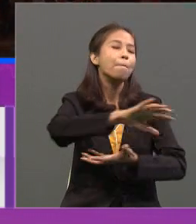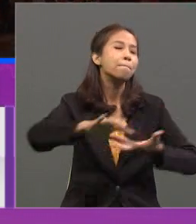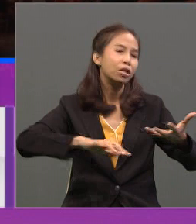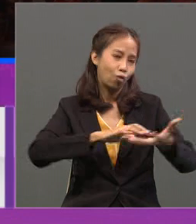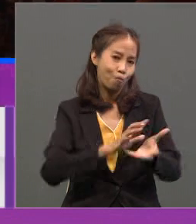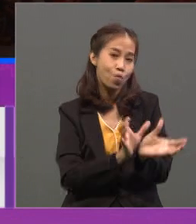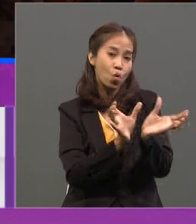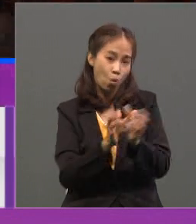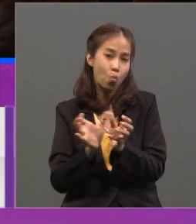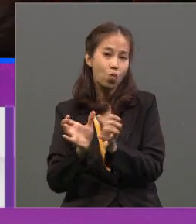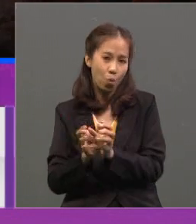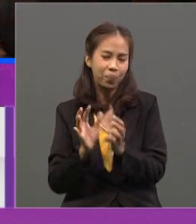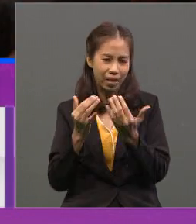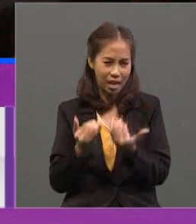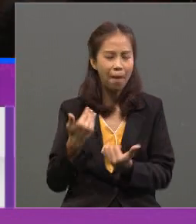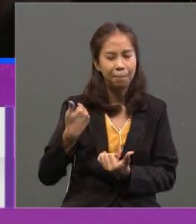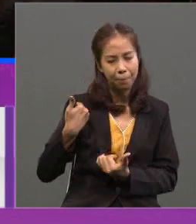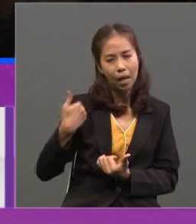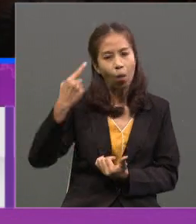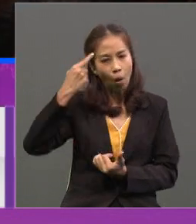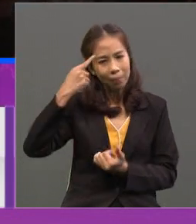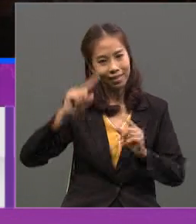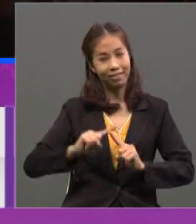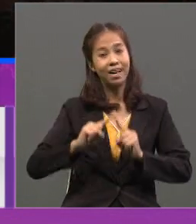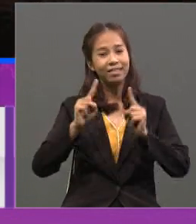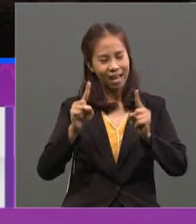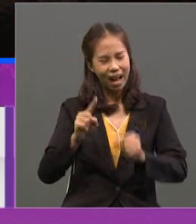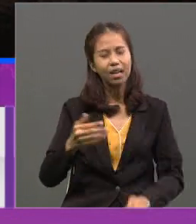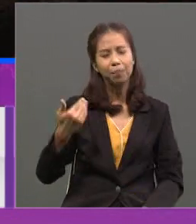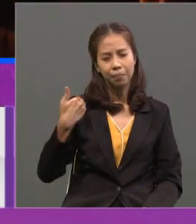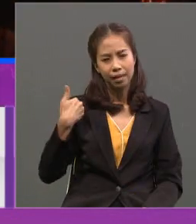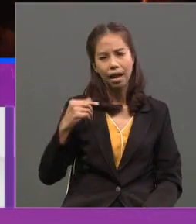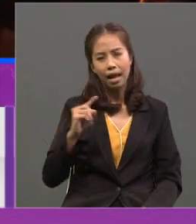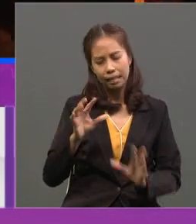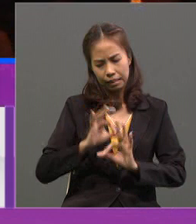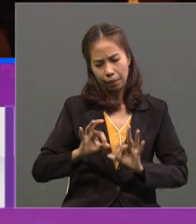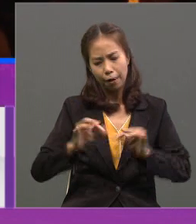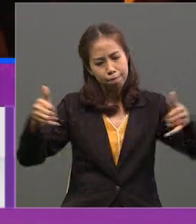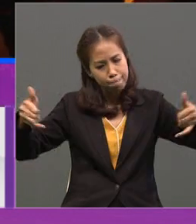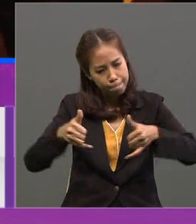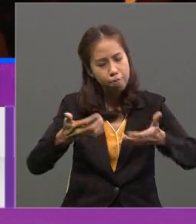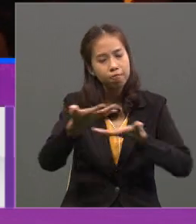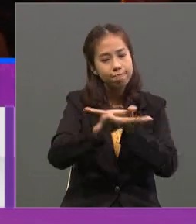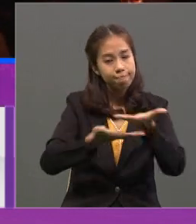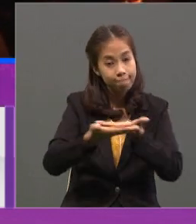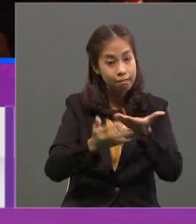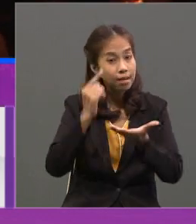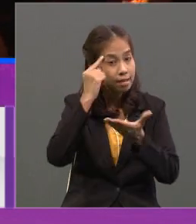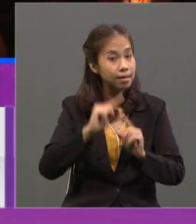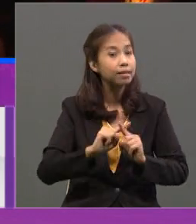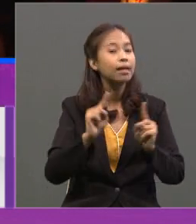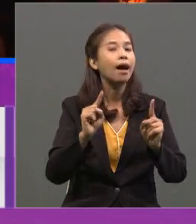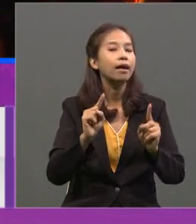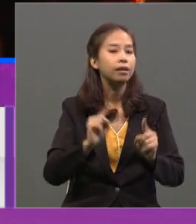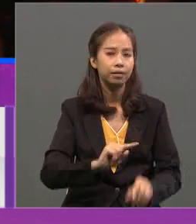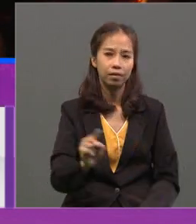เต็ไมตรงกัน อย่างพูดคุ้ยกันและอาจารยมีควเหที่ต่างออกใครเพmeticsั้นมต้องใช้ก